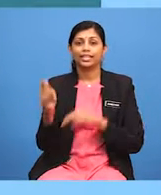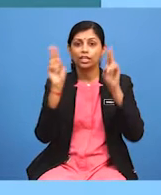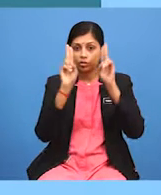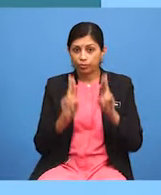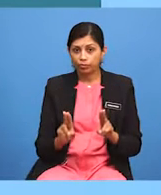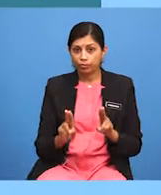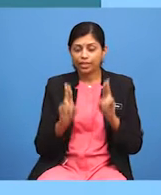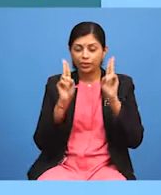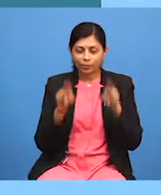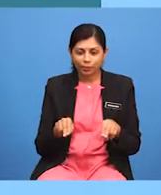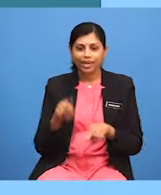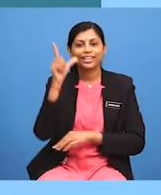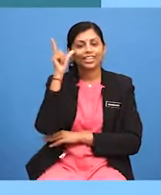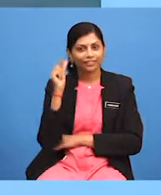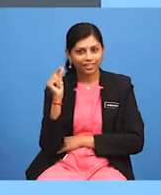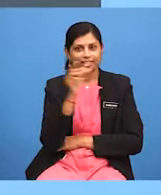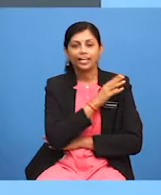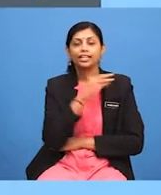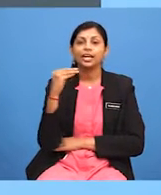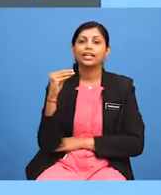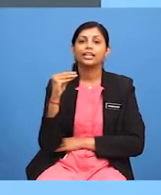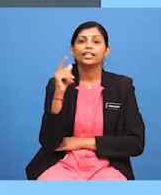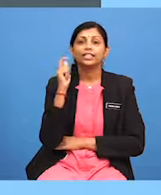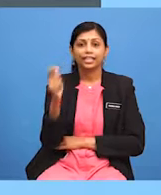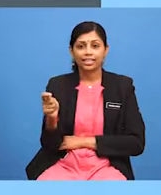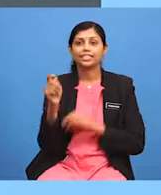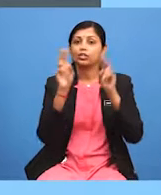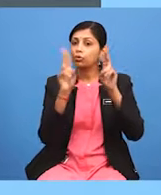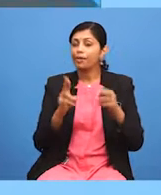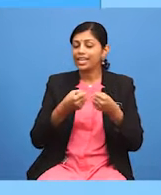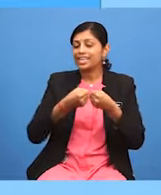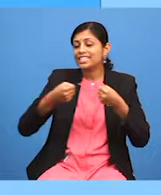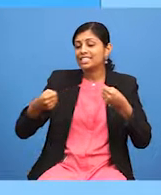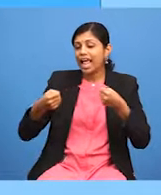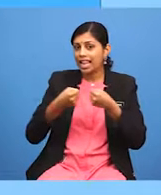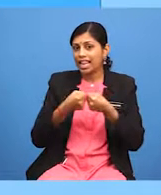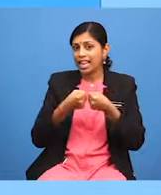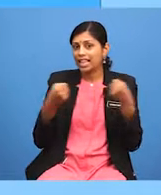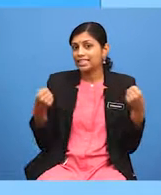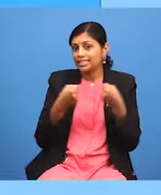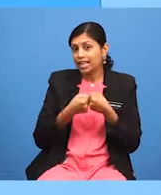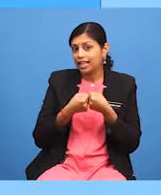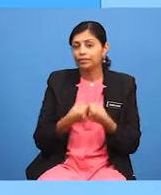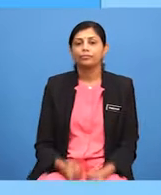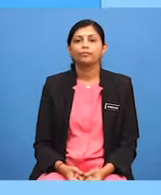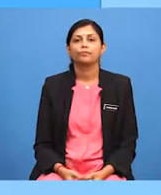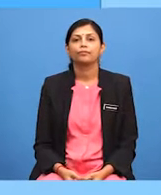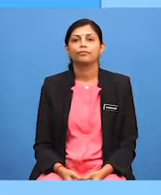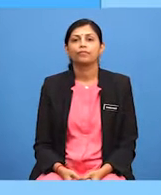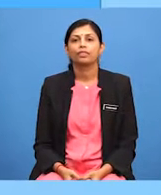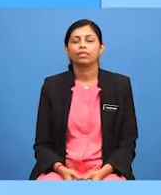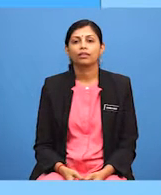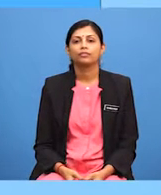Dapatkah murid-murid mengenal pasti jenis tenaga yang ditunjukkan dalam video ini?